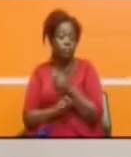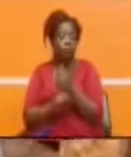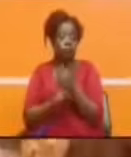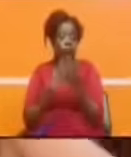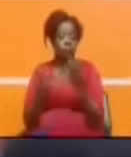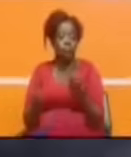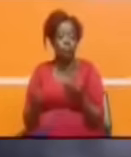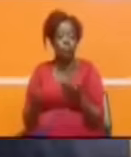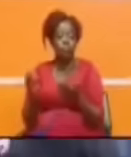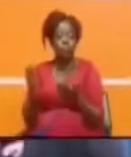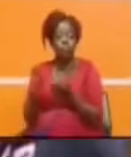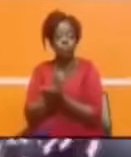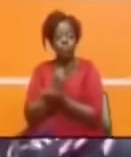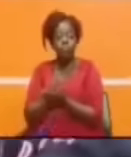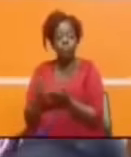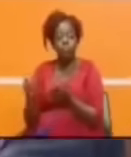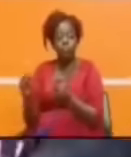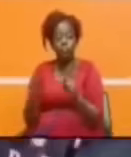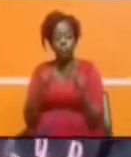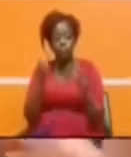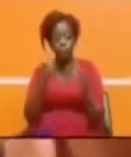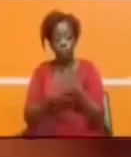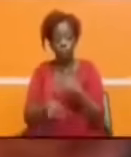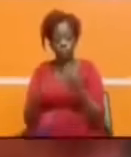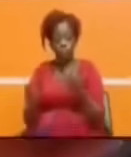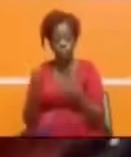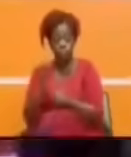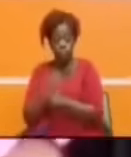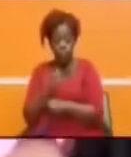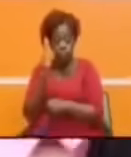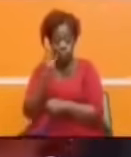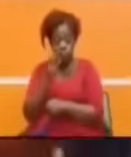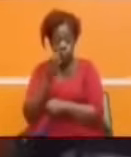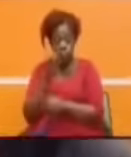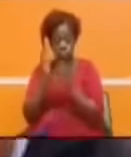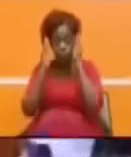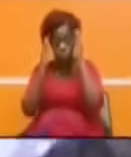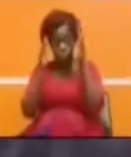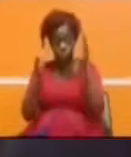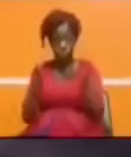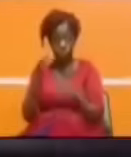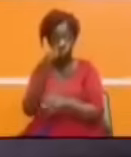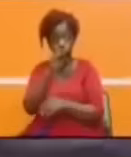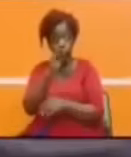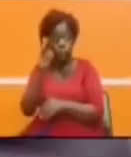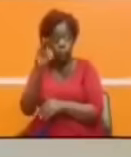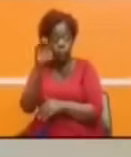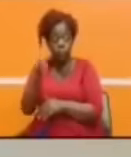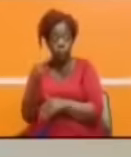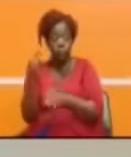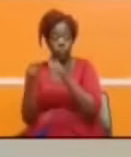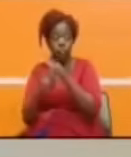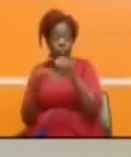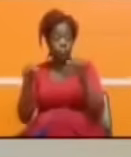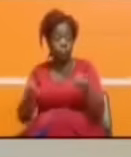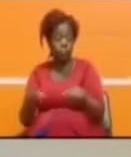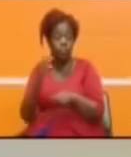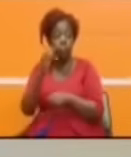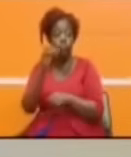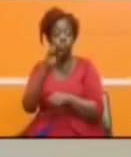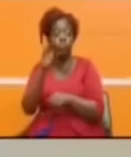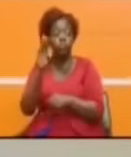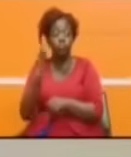ya visa. Abanenyeza abaana bobwala okutundira baserebo ne batamanya nti maserebo embeera yaabwe mbi. Serebo